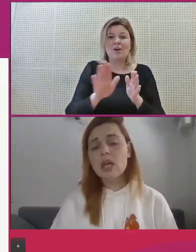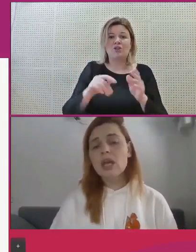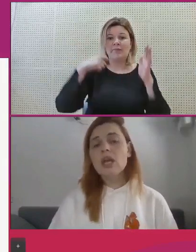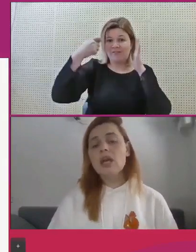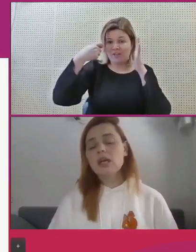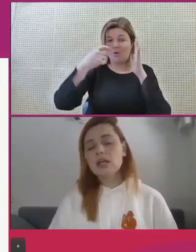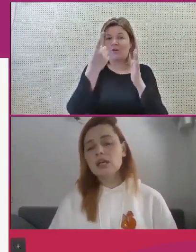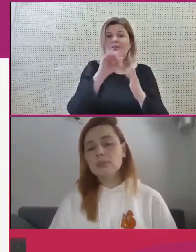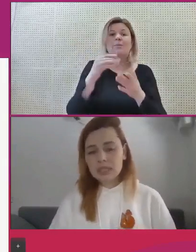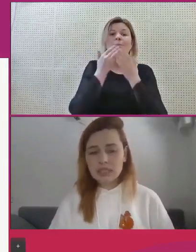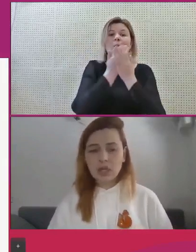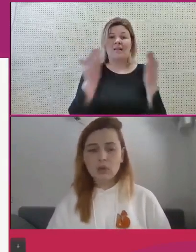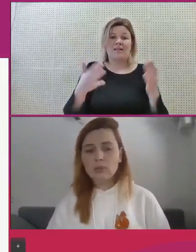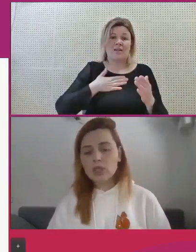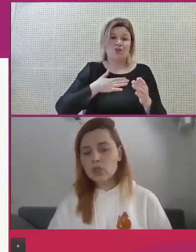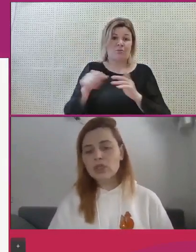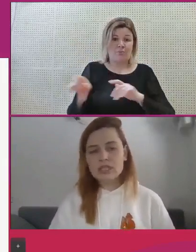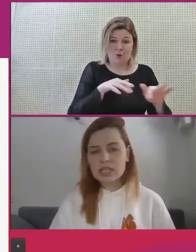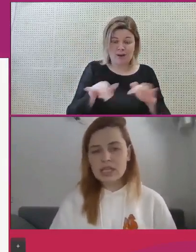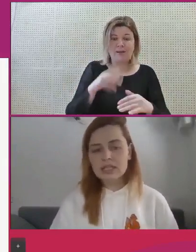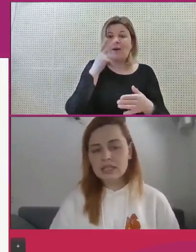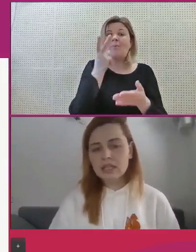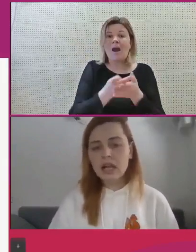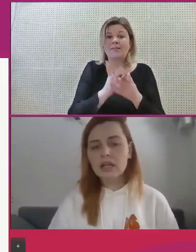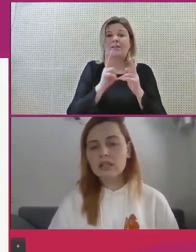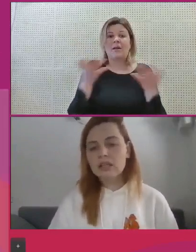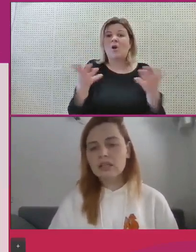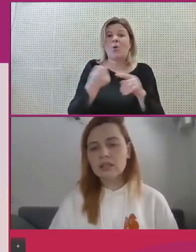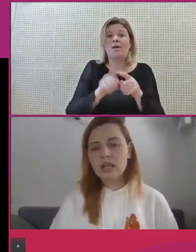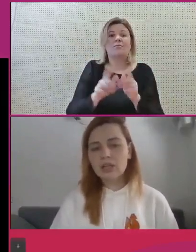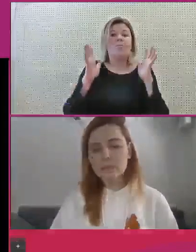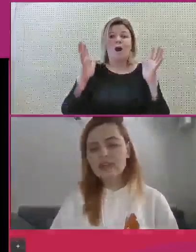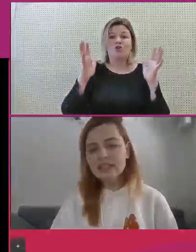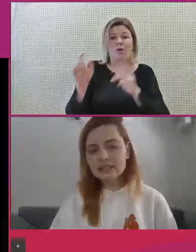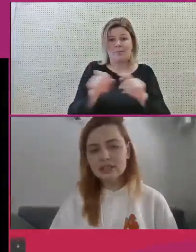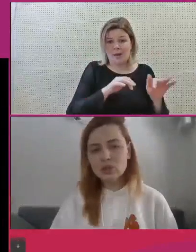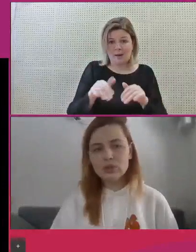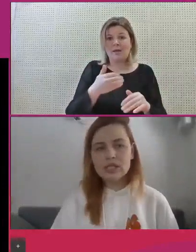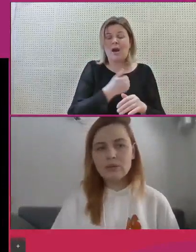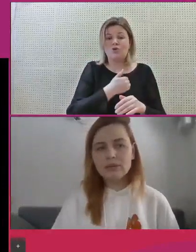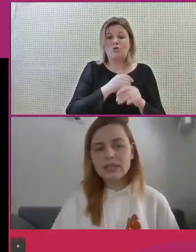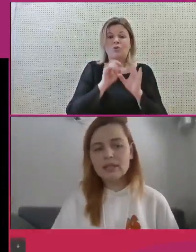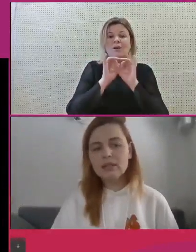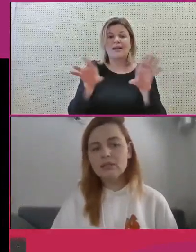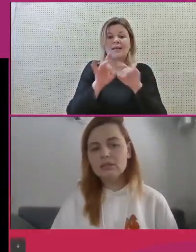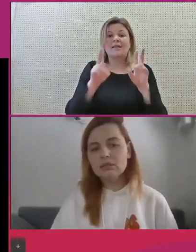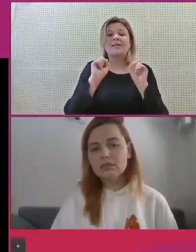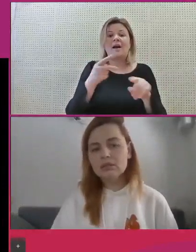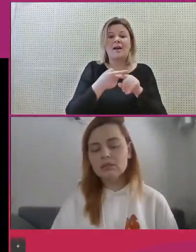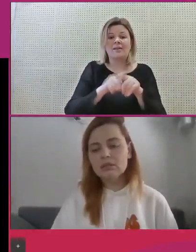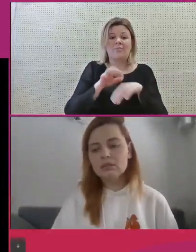мероприятий, показать, какое оно большое, и рассказать, как оно проводилось, что на самом деле...